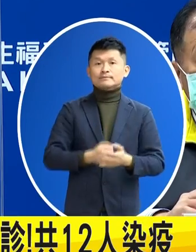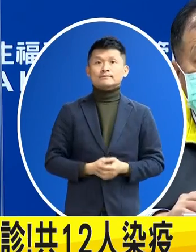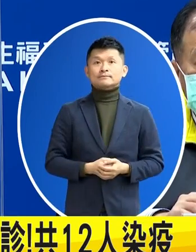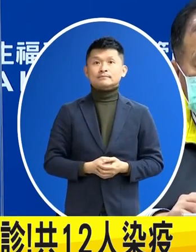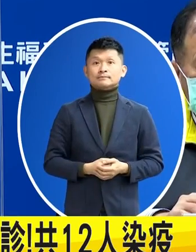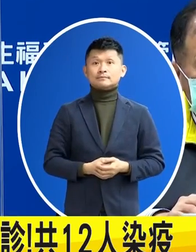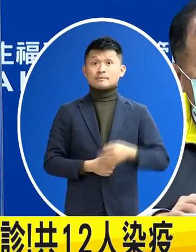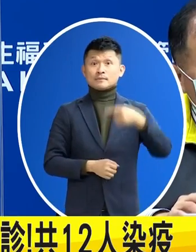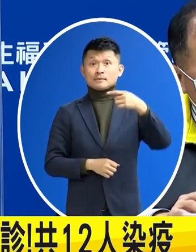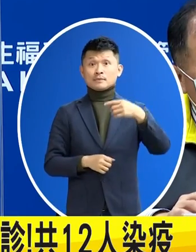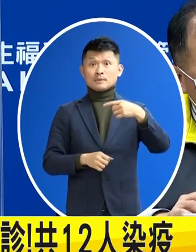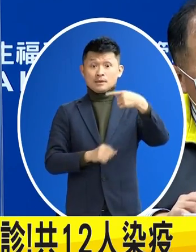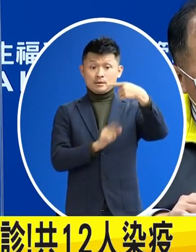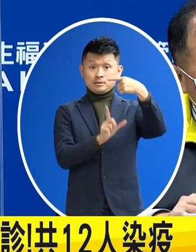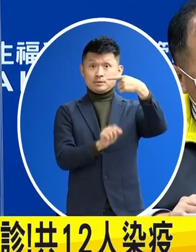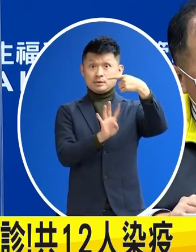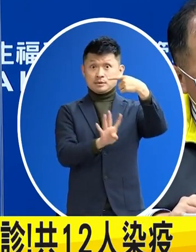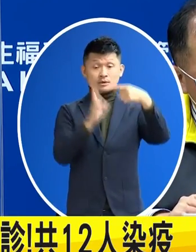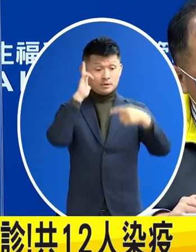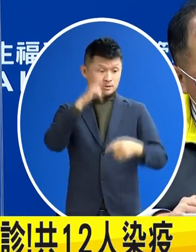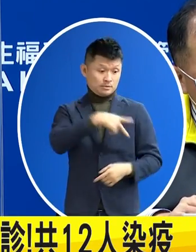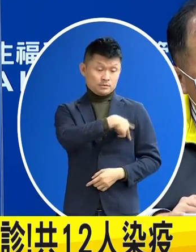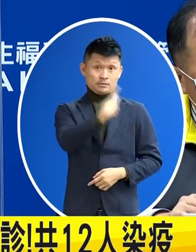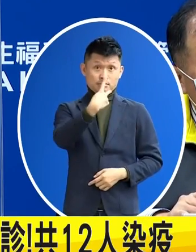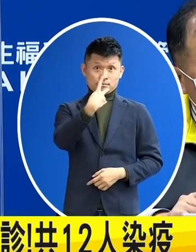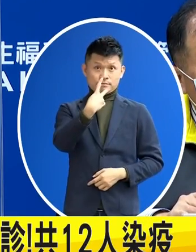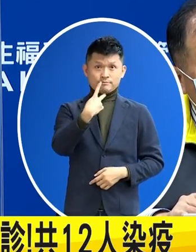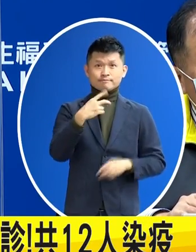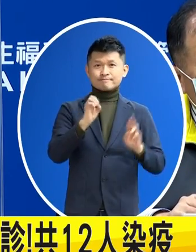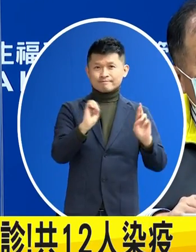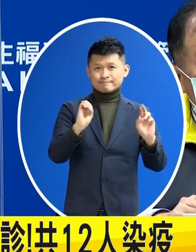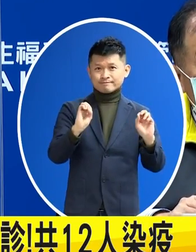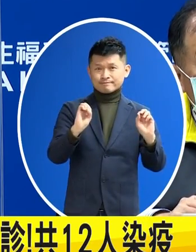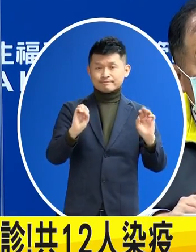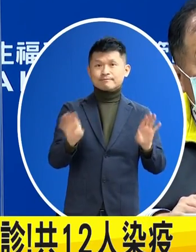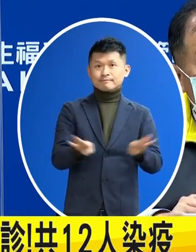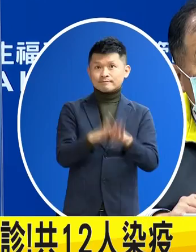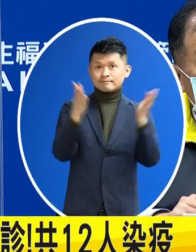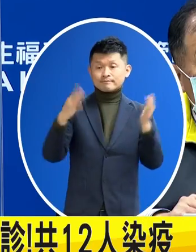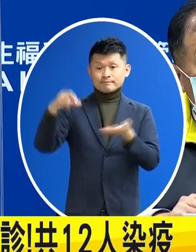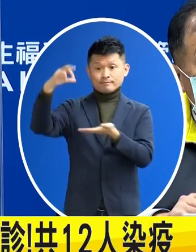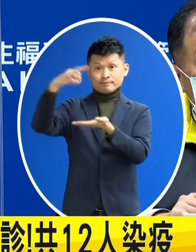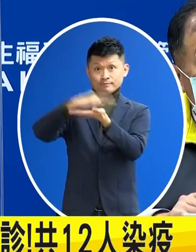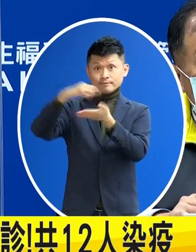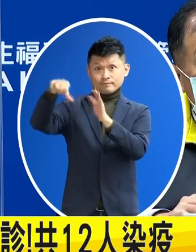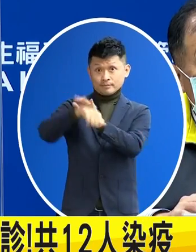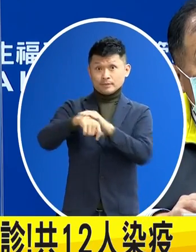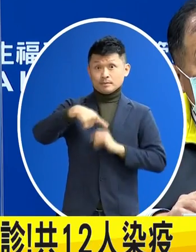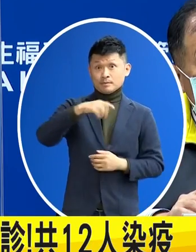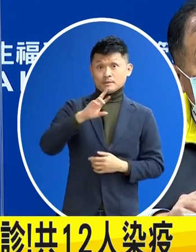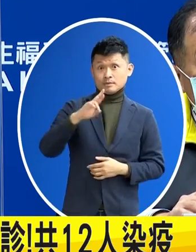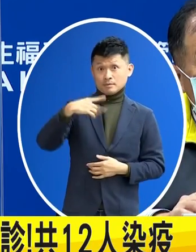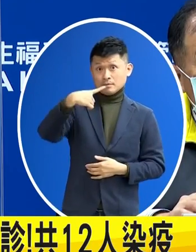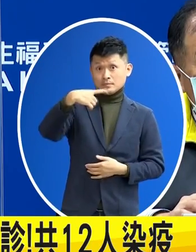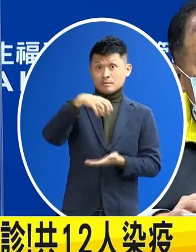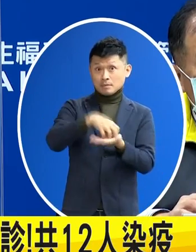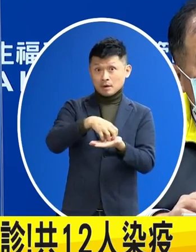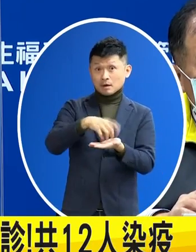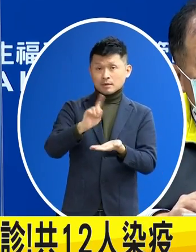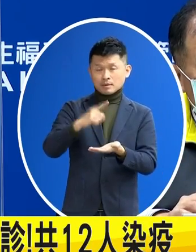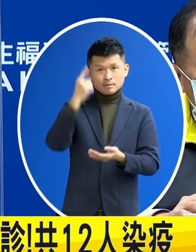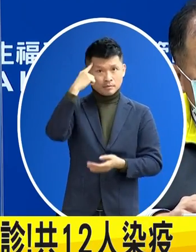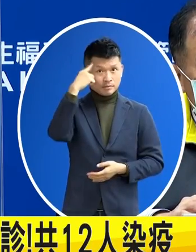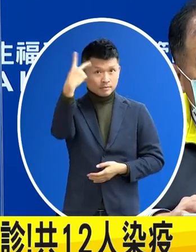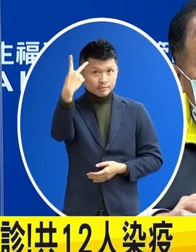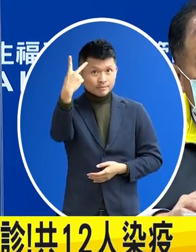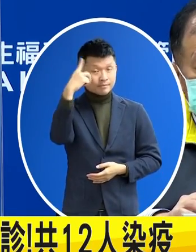以是从1月4号下礼拜二零时起。那入境的 PCR 的检验报告调整为两日